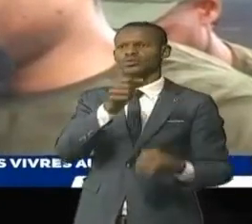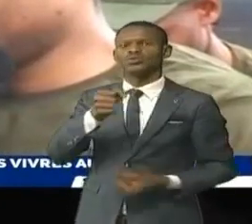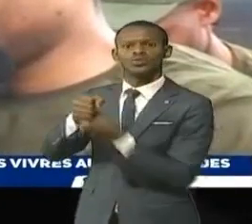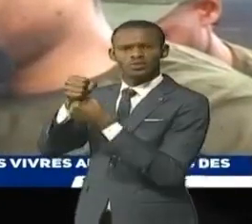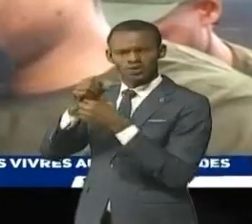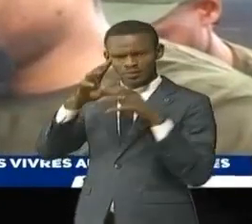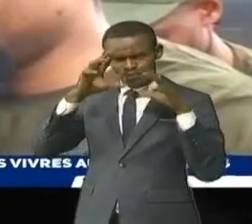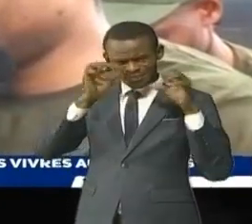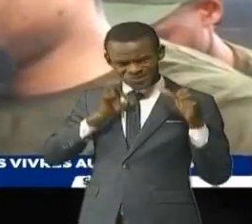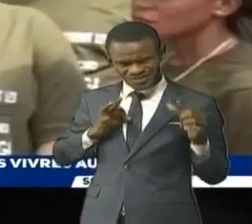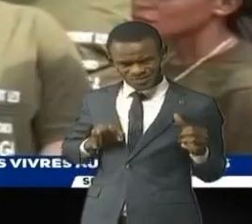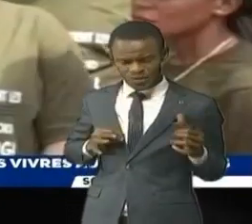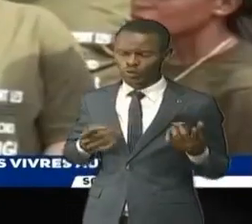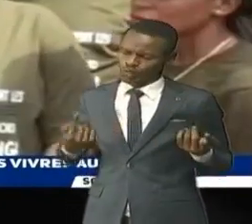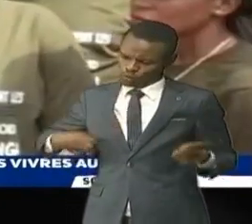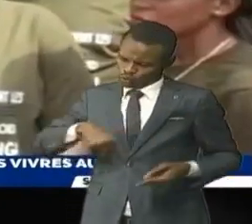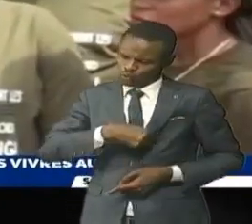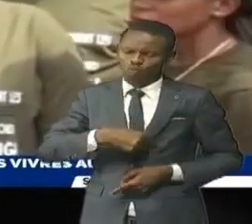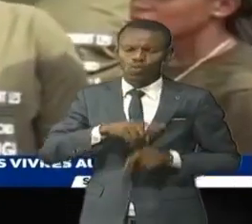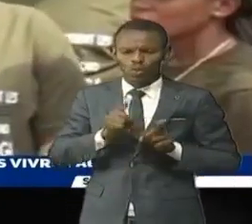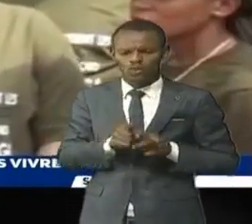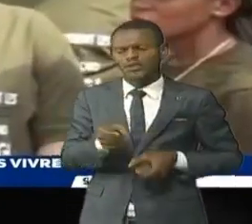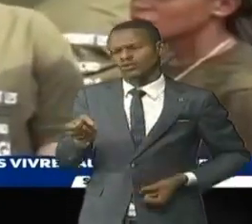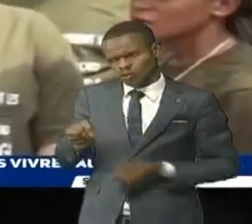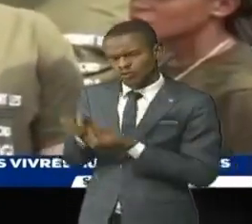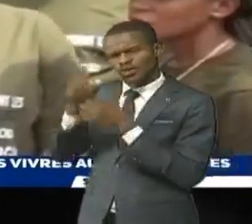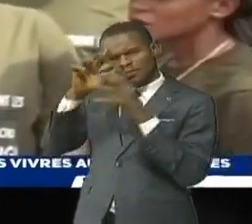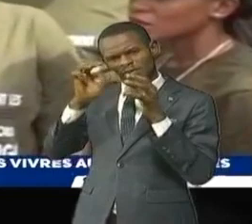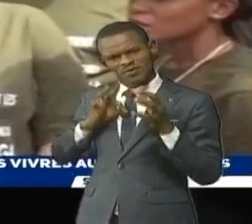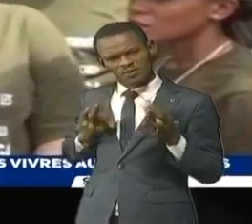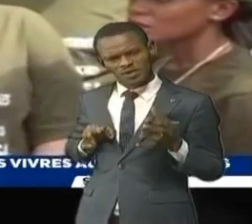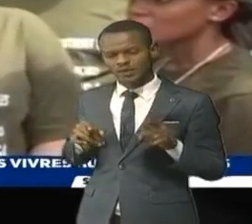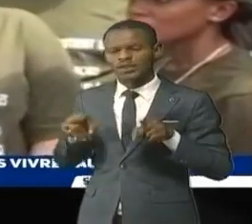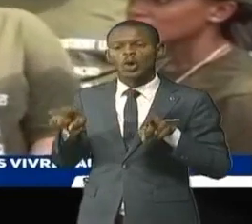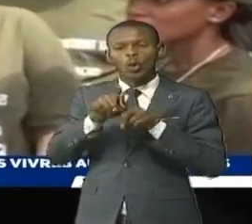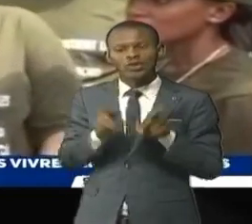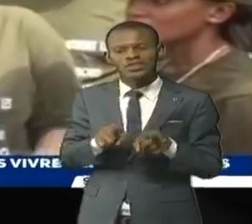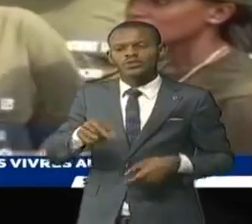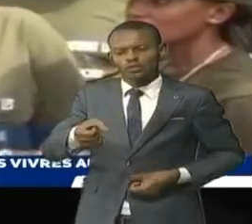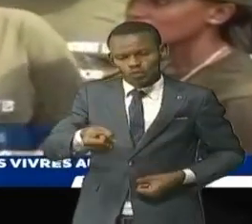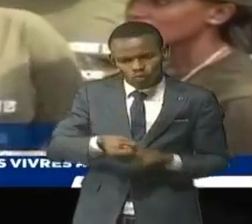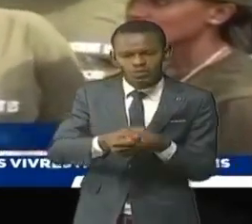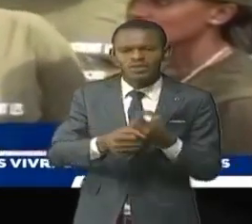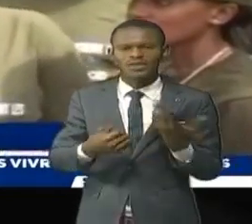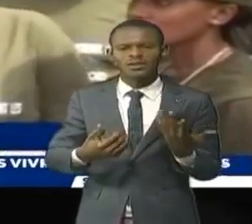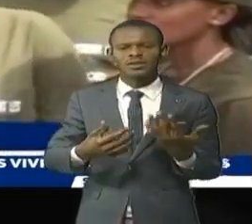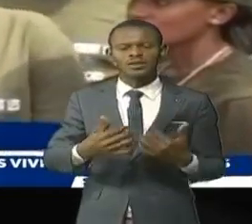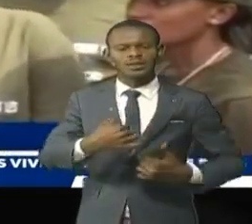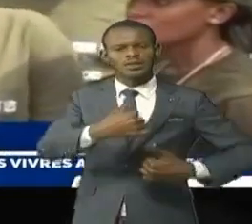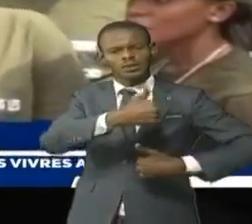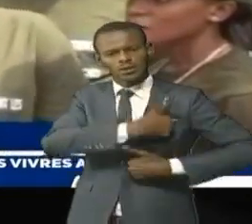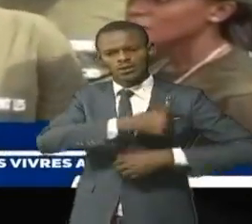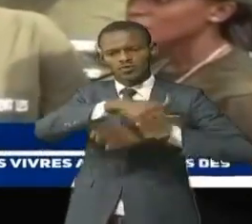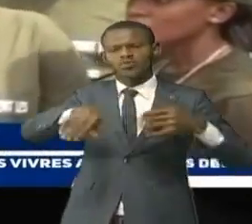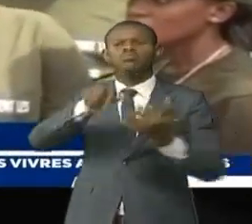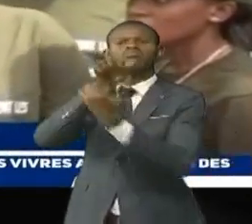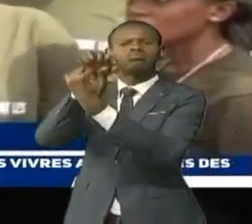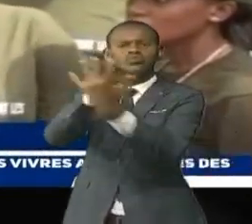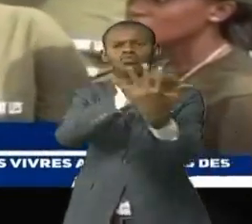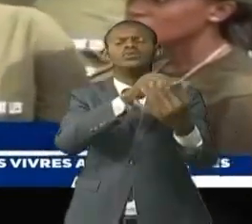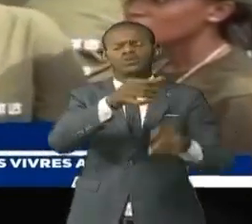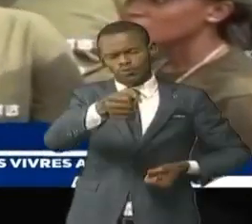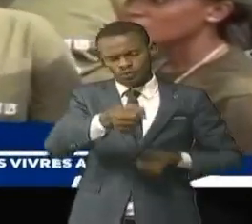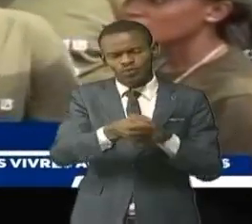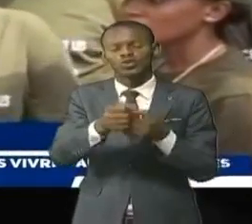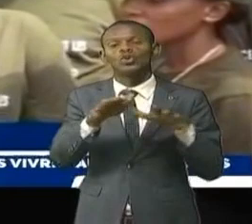Et nous soutenons également nos forces armées congolaises qui sont au front. Nous avons matérialisé notre soutien en venant ici soutenir